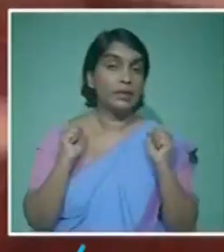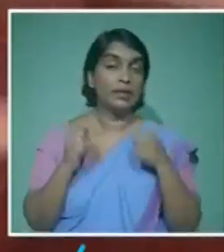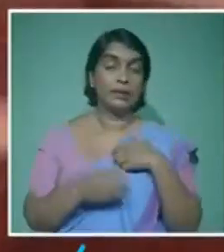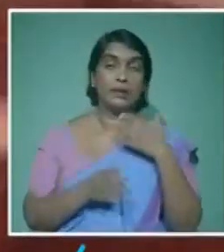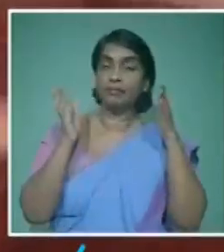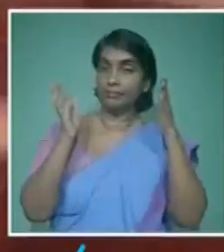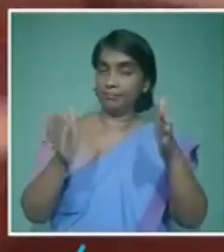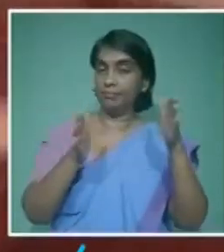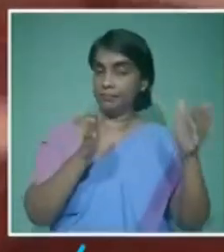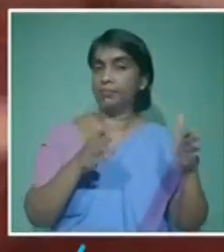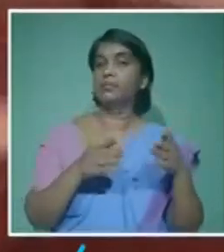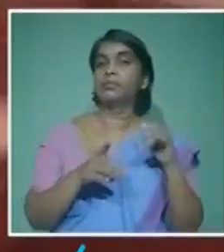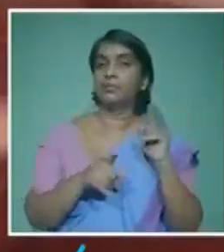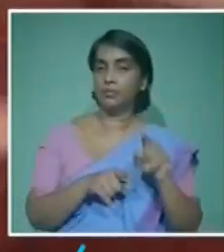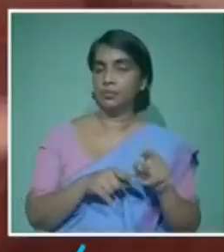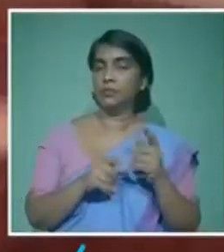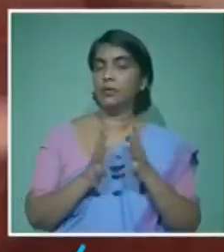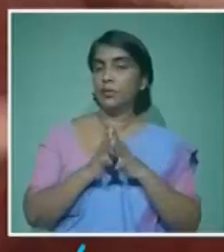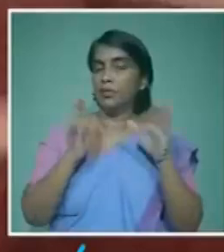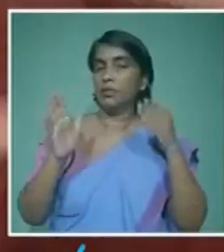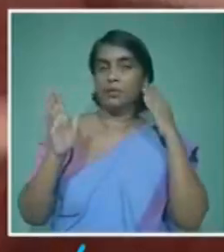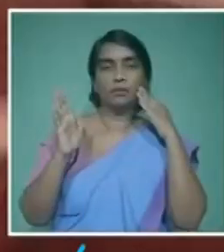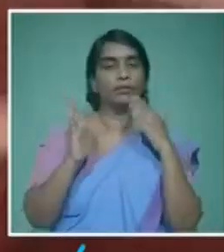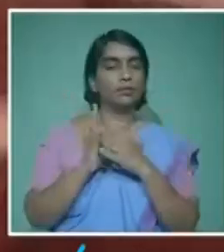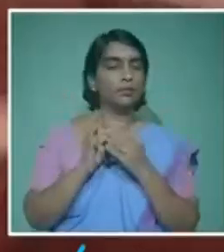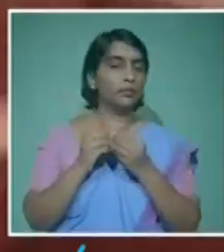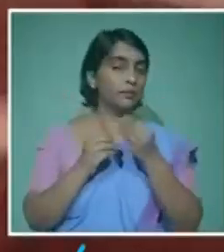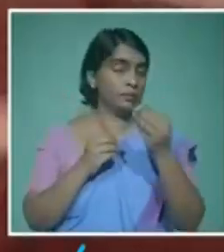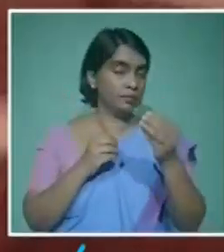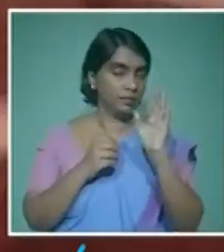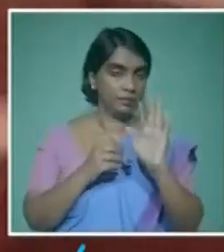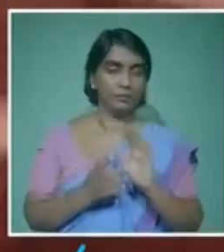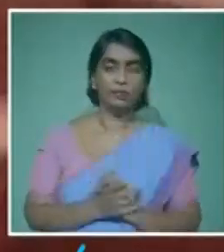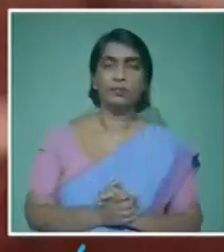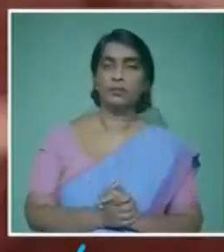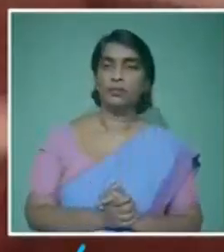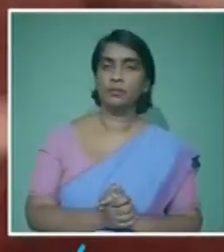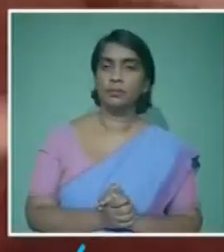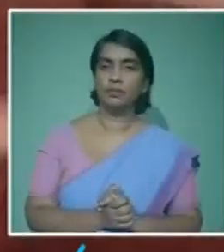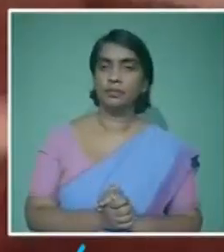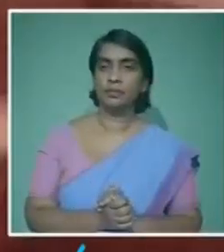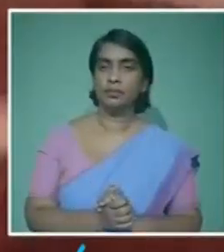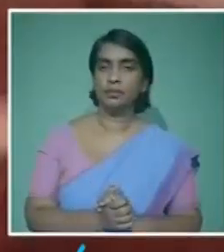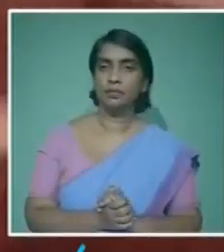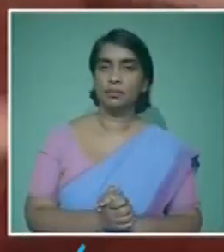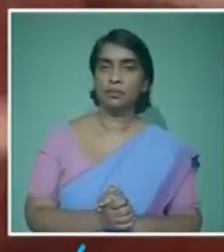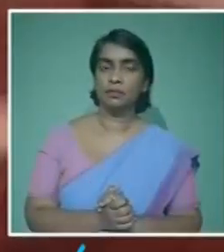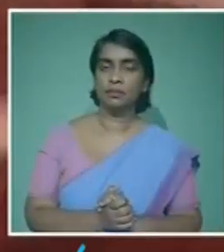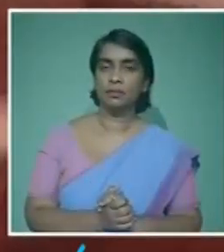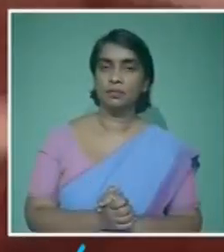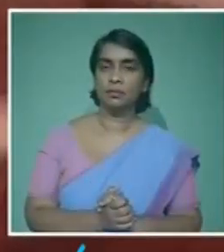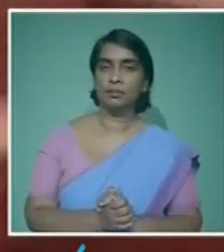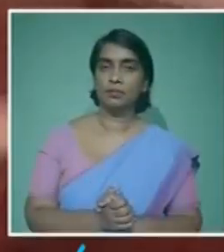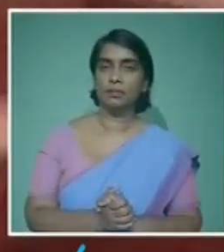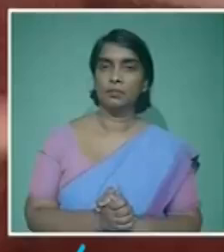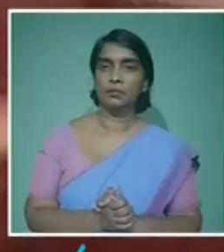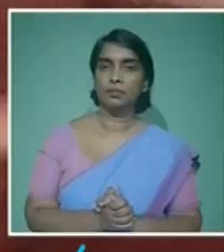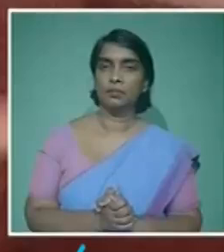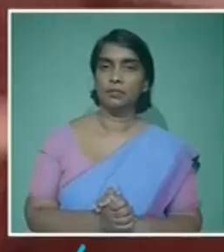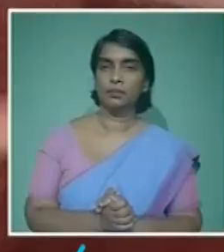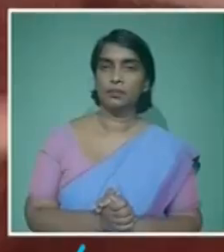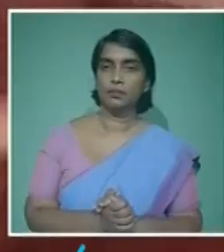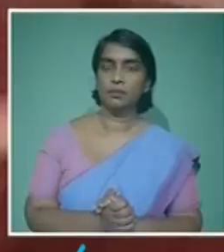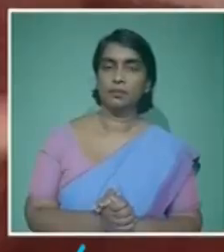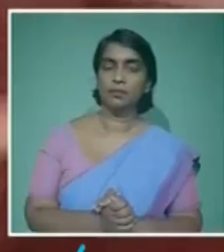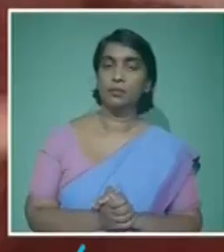விலை குறைப்பு தொடர்பில் எடுக்கக்கூடிய நடவடிக்கைகள் குறித்து அவதானம் செலுத்தி வருகின்ற போதிலும் உலகளாவிய ரீதியில் இது